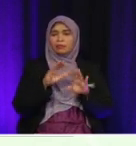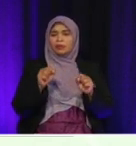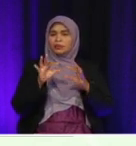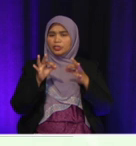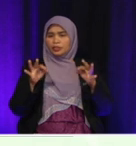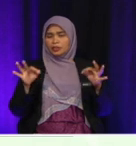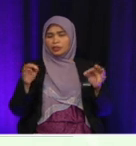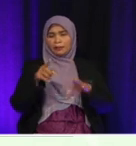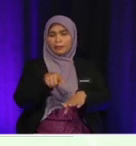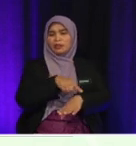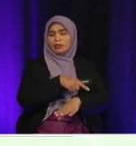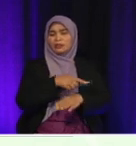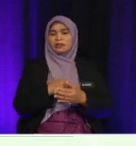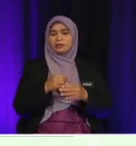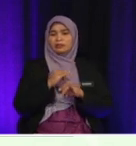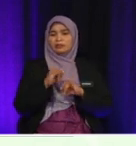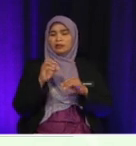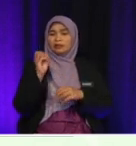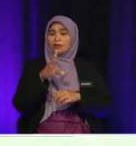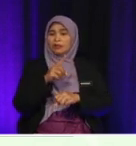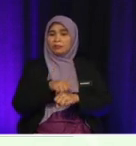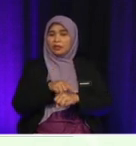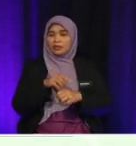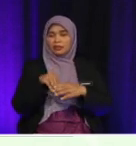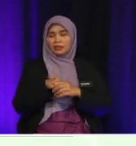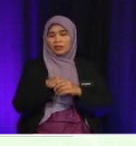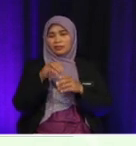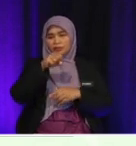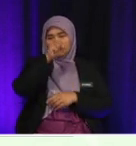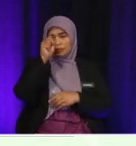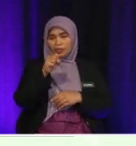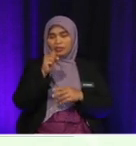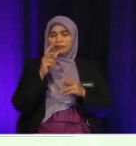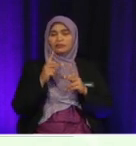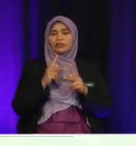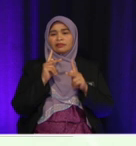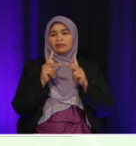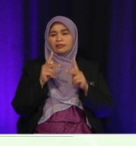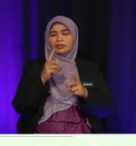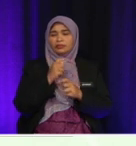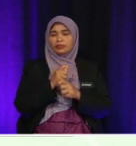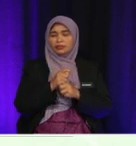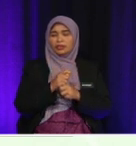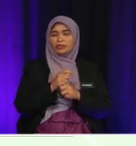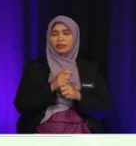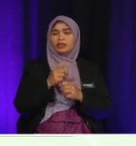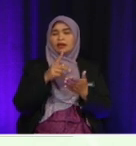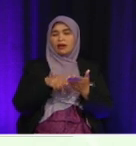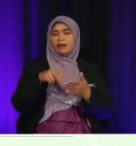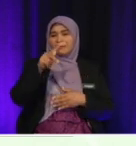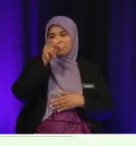panjang lebar Jangan buang masa dalam soalan yang kata tugasnya Nyatakan atau